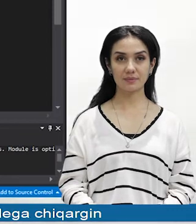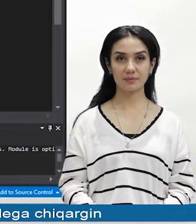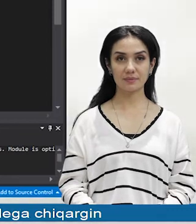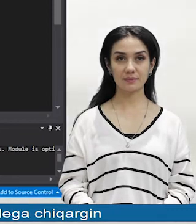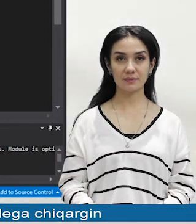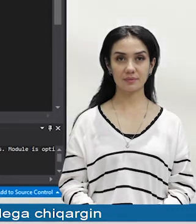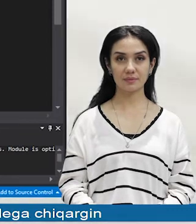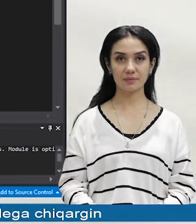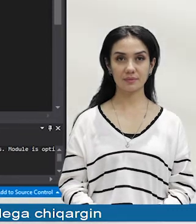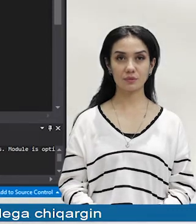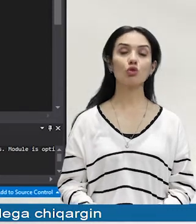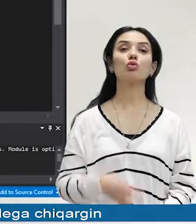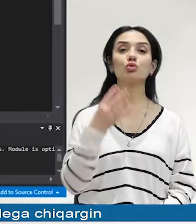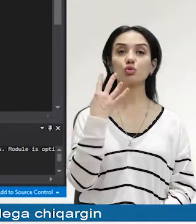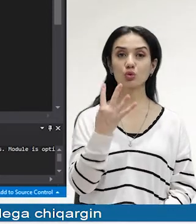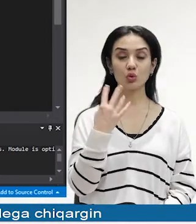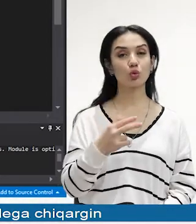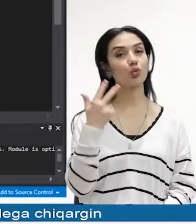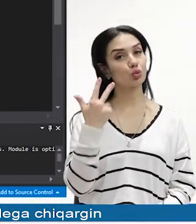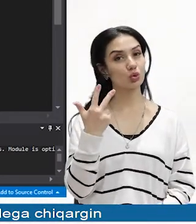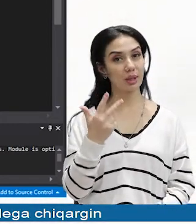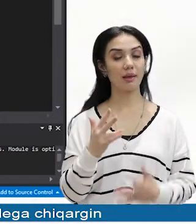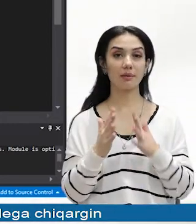tur 3 dan katta bo'lsa,